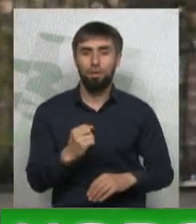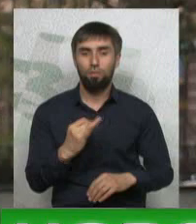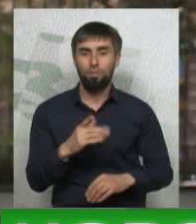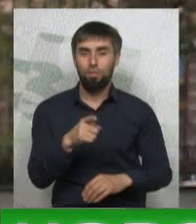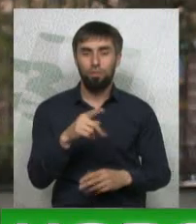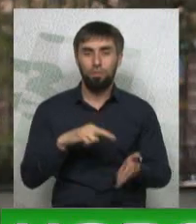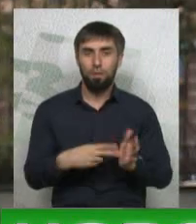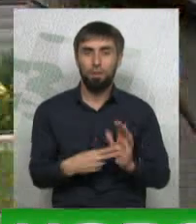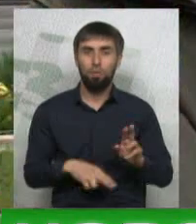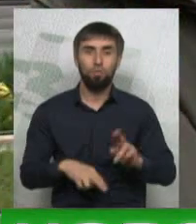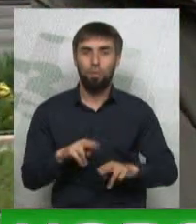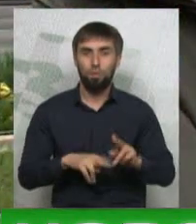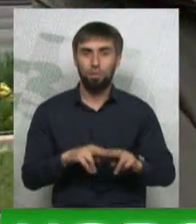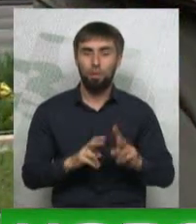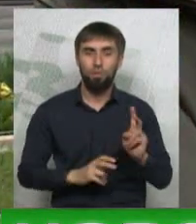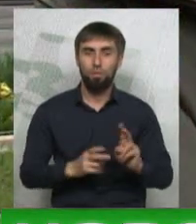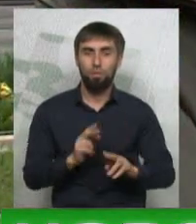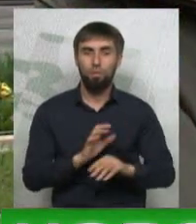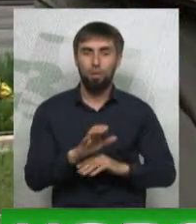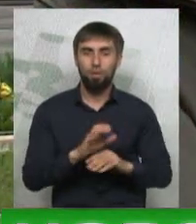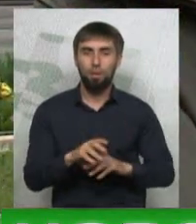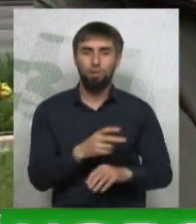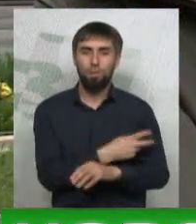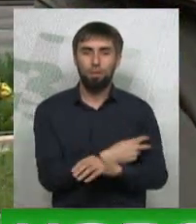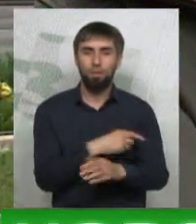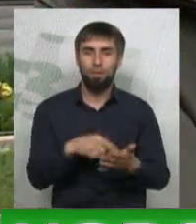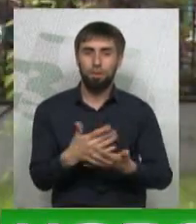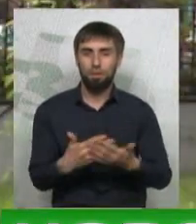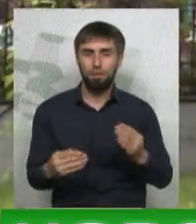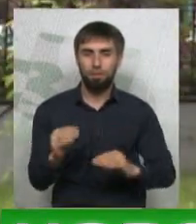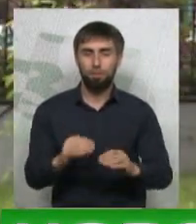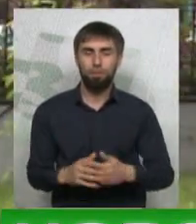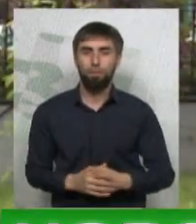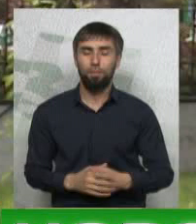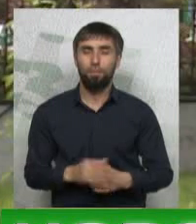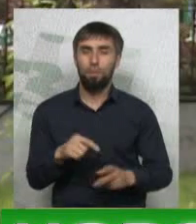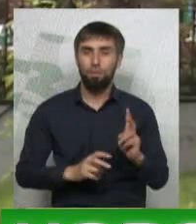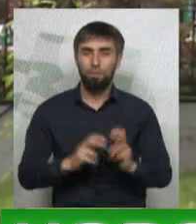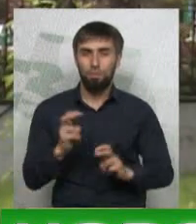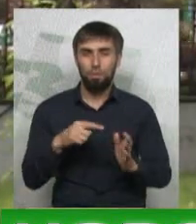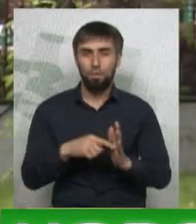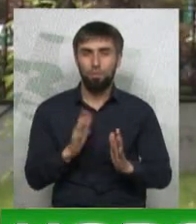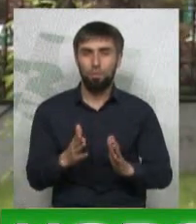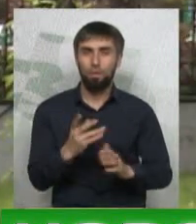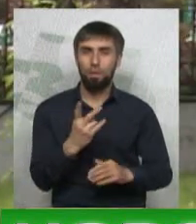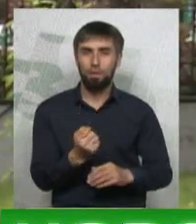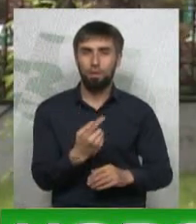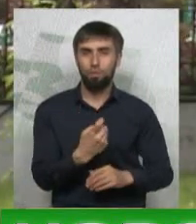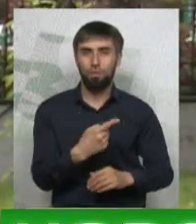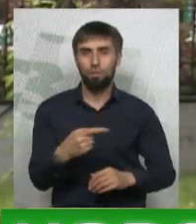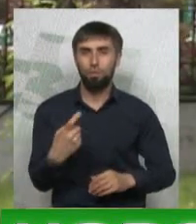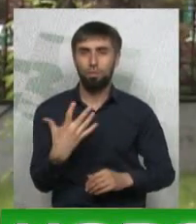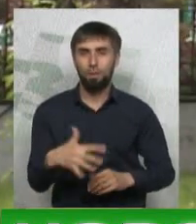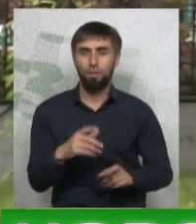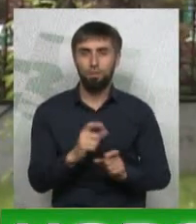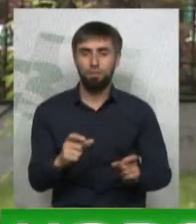единомышленниками планирует строительство предприятия по производству медицинского расходника. Предприятие рассчитано примерно где-то на 100-150